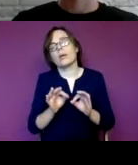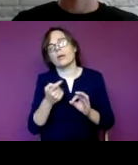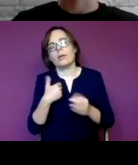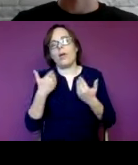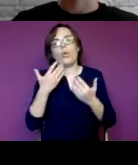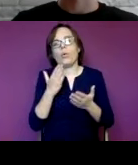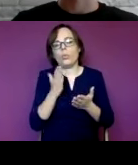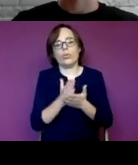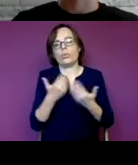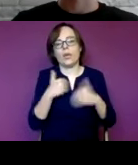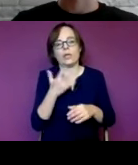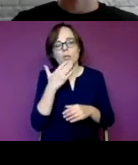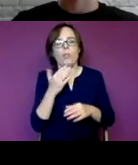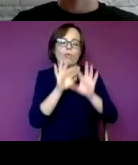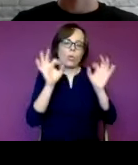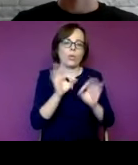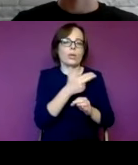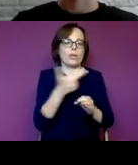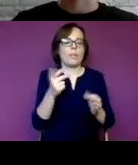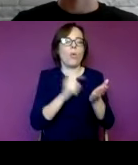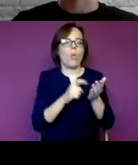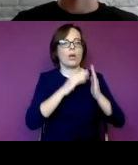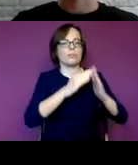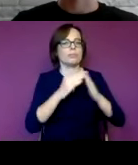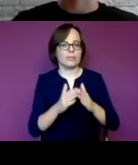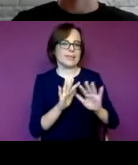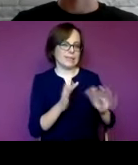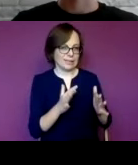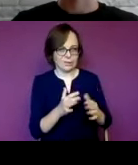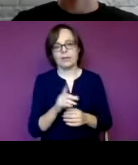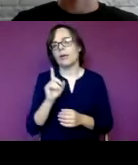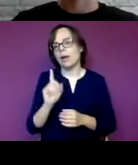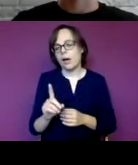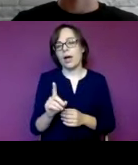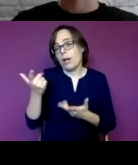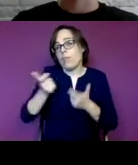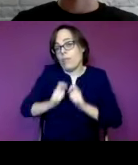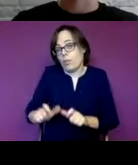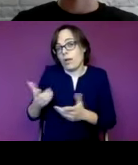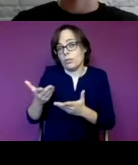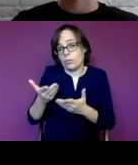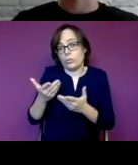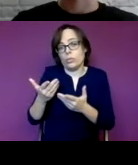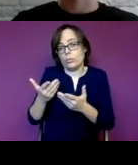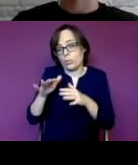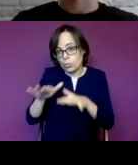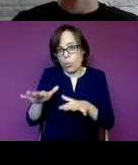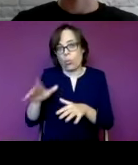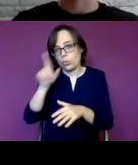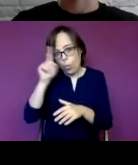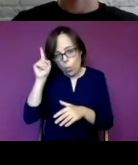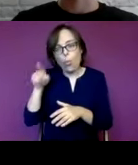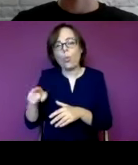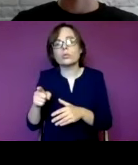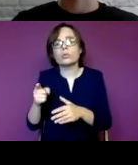słaby. Z drugiej strony no, trzeba pamiętać, że na wsi w dalszym ciągu jest grupa ludzi, którzy utrzymuje się z produkcji żywności. To jest